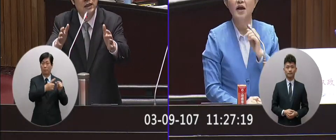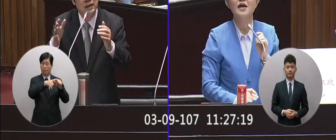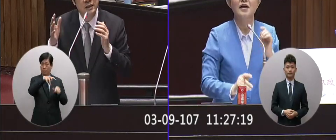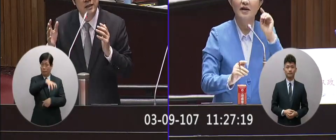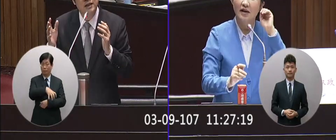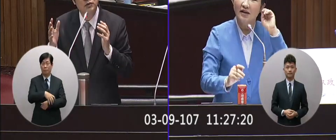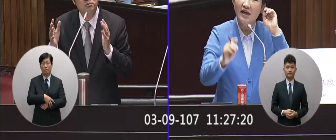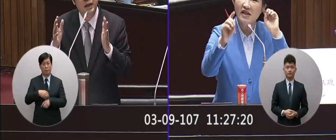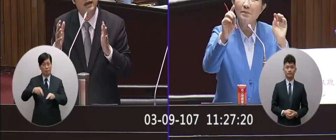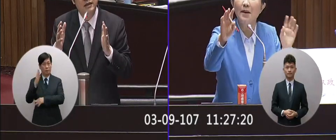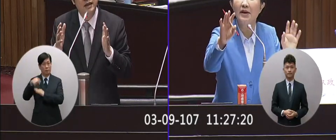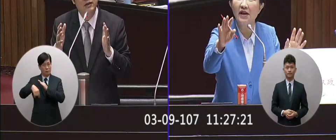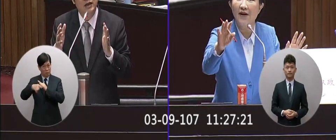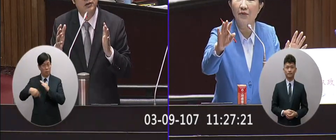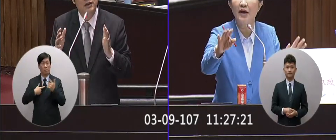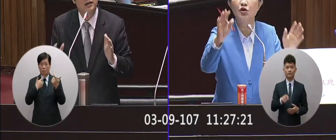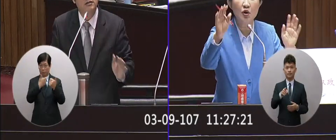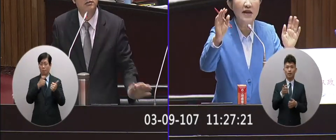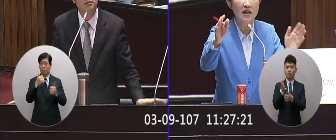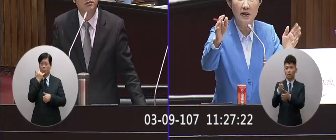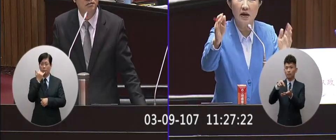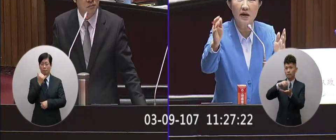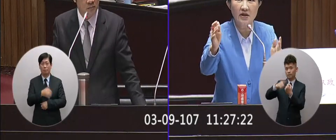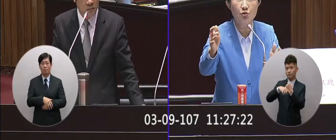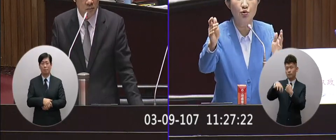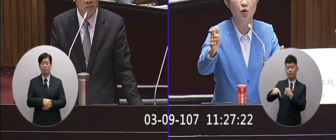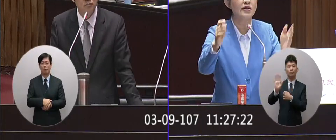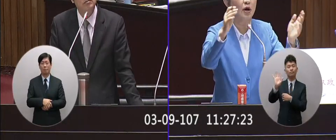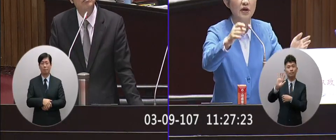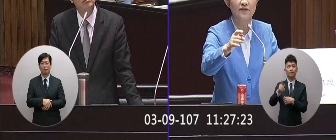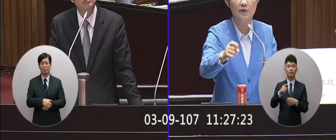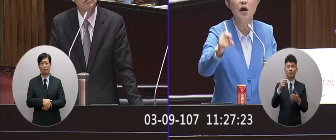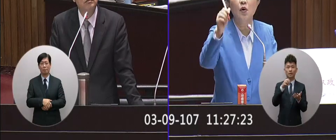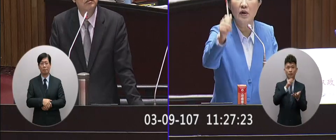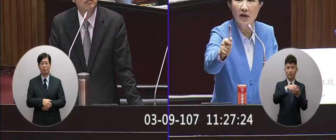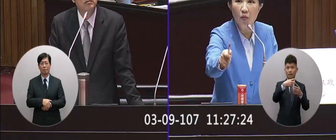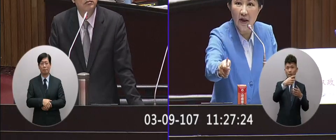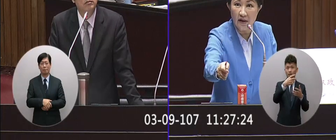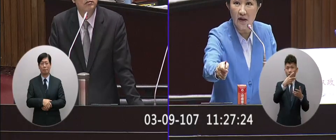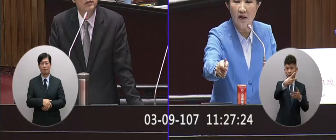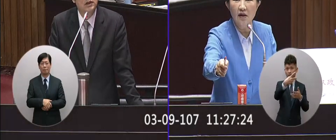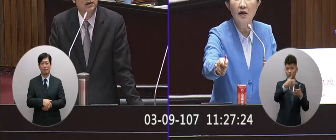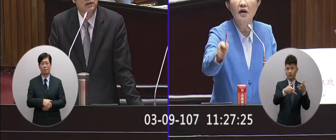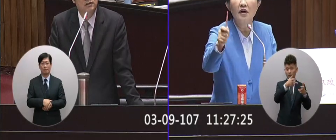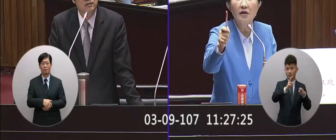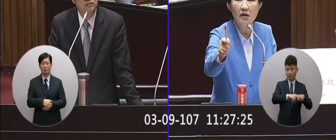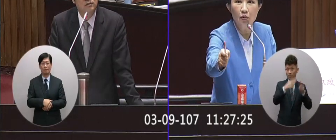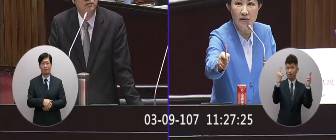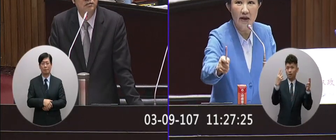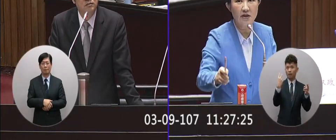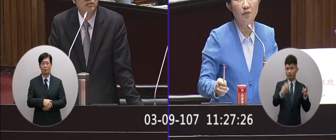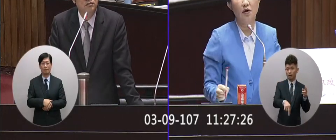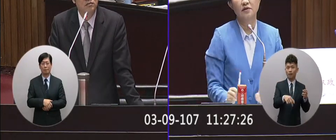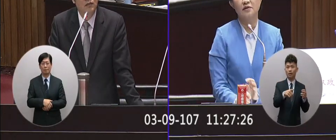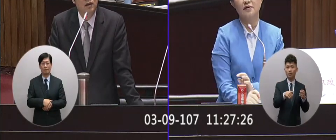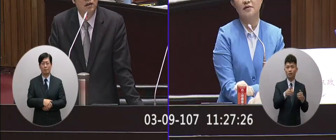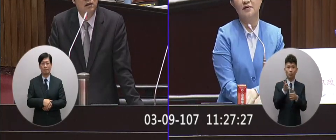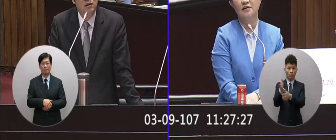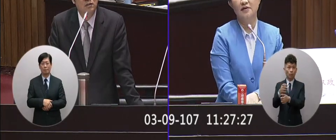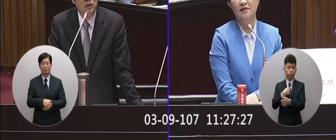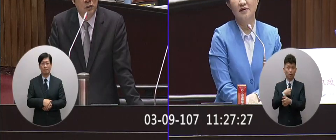部，那行政院配合才有道理。 你先问立法院，就像你们合二基组重启要问立法院，我先问你， 是 你有赞成